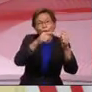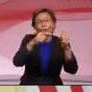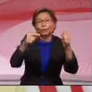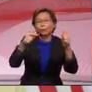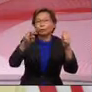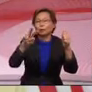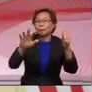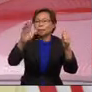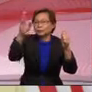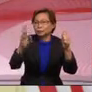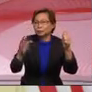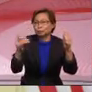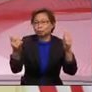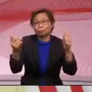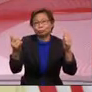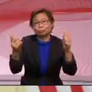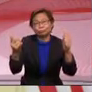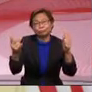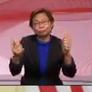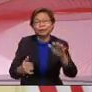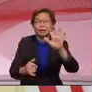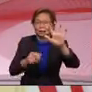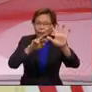Jun, seramai